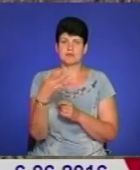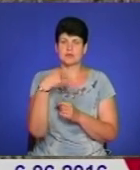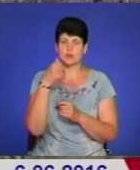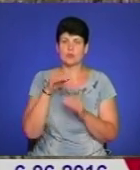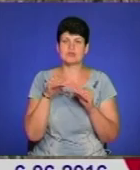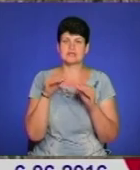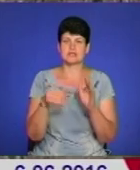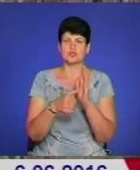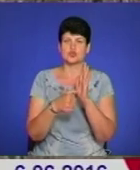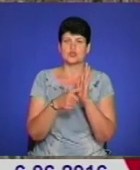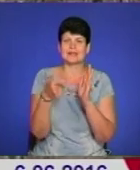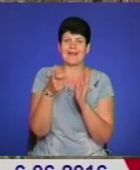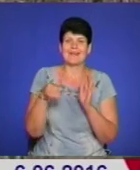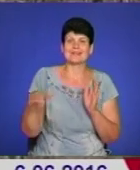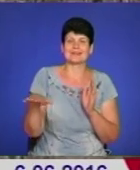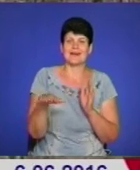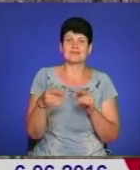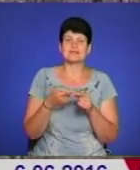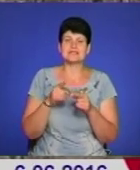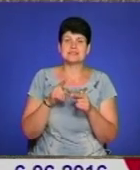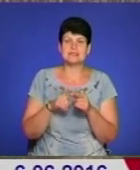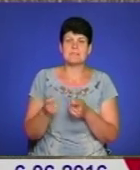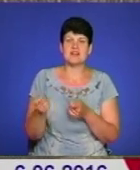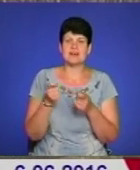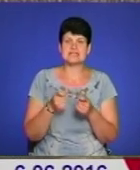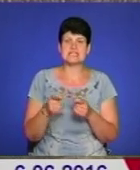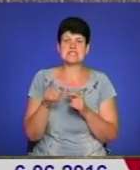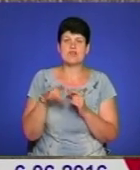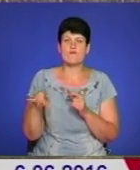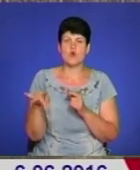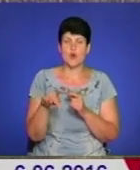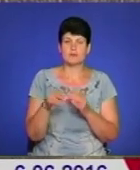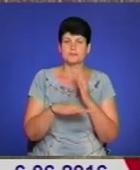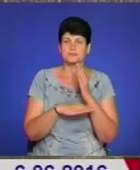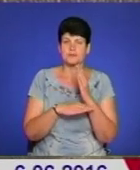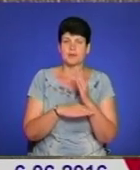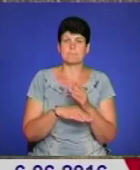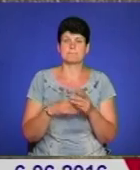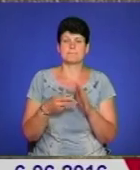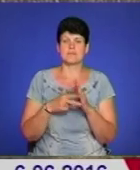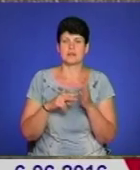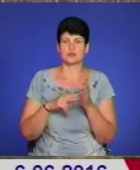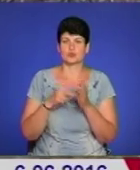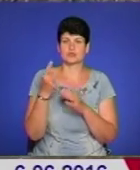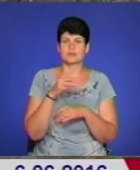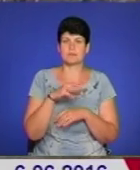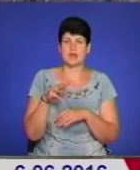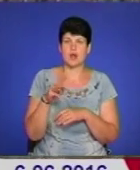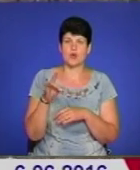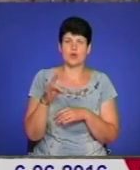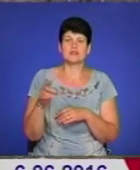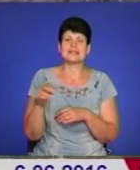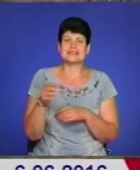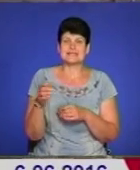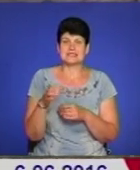на 600 гектарах. Усе це саджанці, привезені з Європи. Планують виробництво 1 мільйона саджанців щороку. Тут також